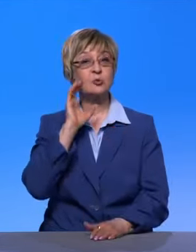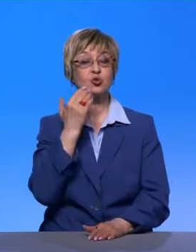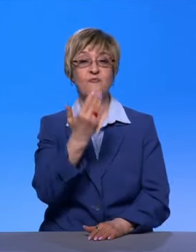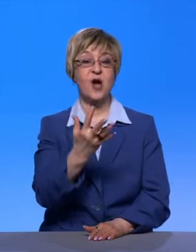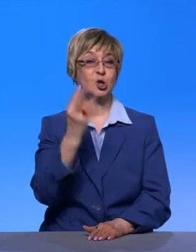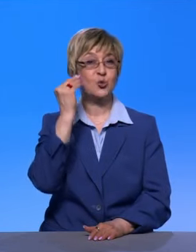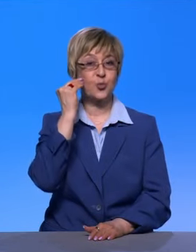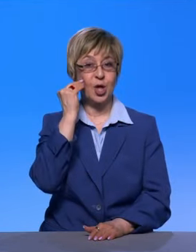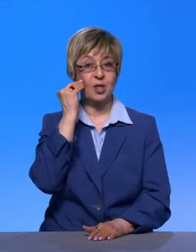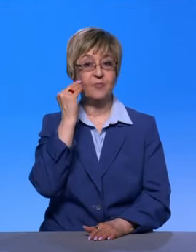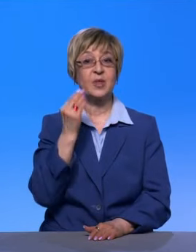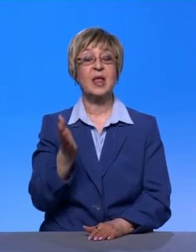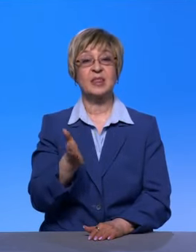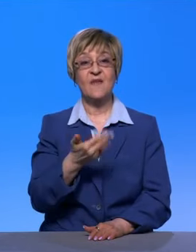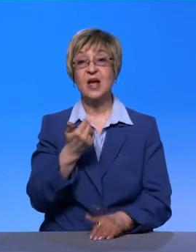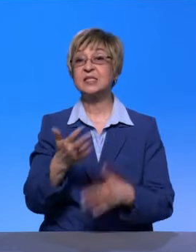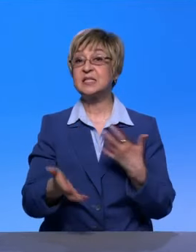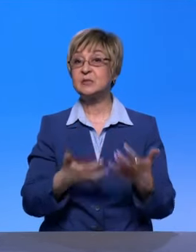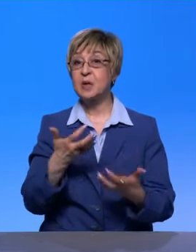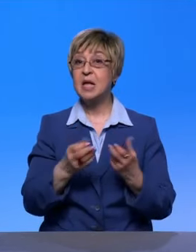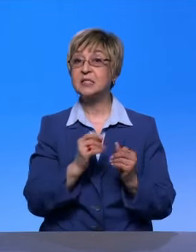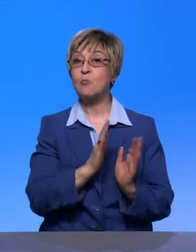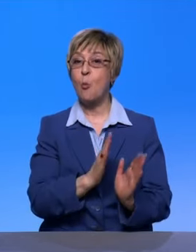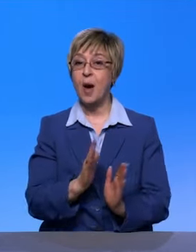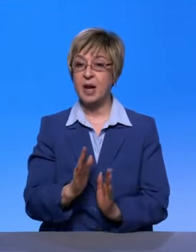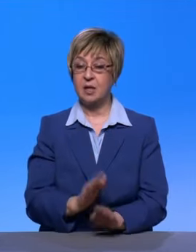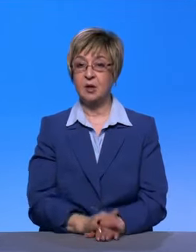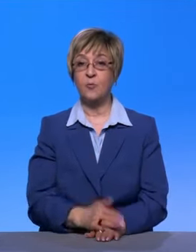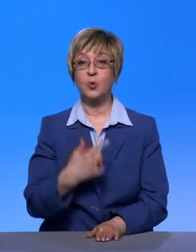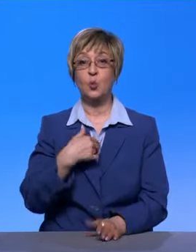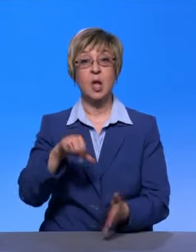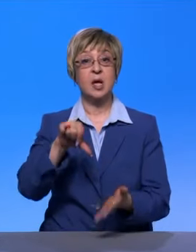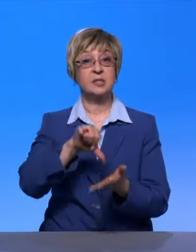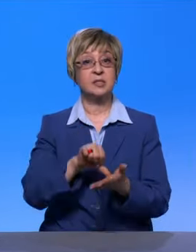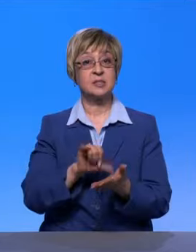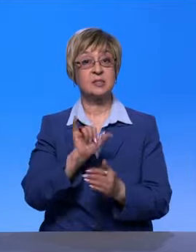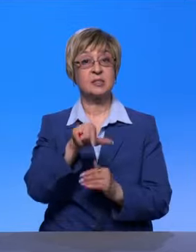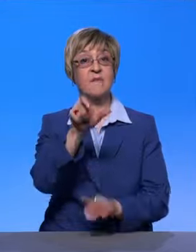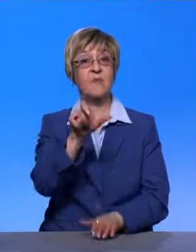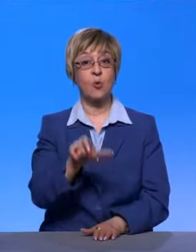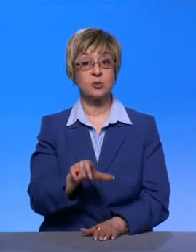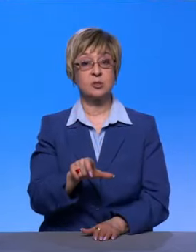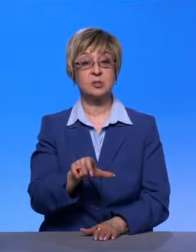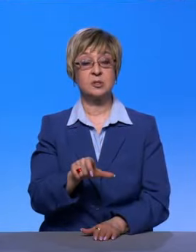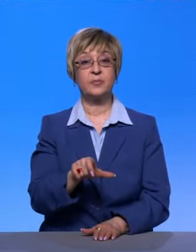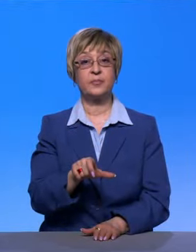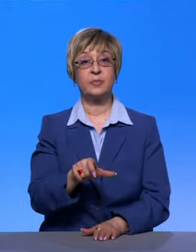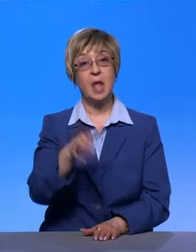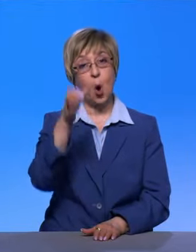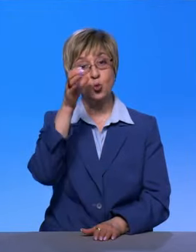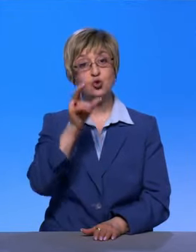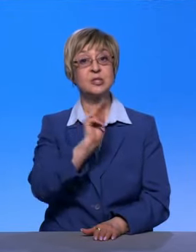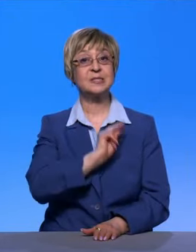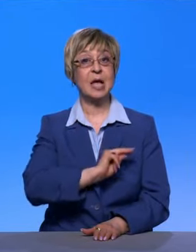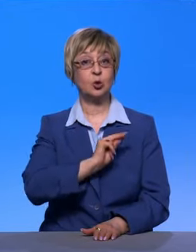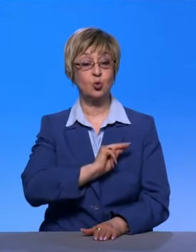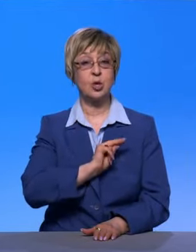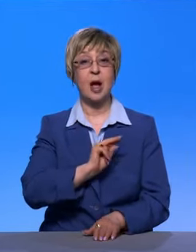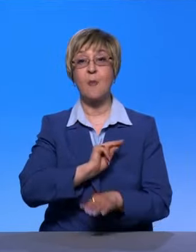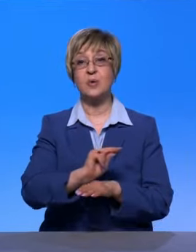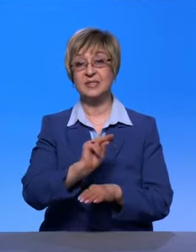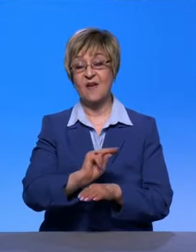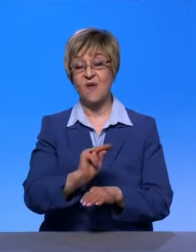Но давайте разберемся во всем по порядку. Борис Валентинович Илюхин, старший научный сотрудник Центра экономики непрерывного образования РАН